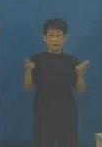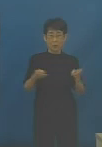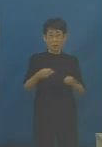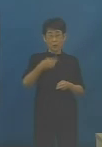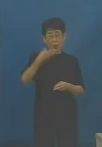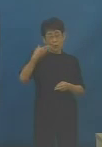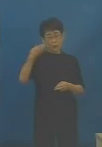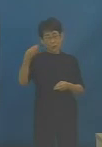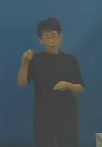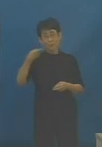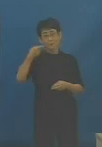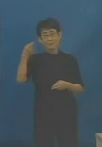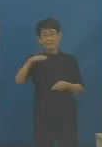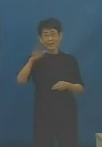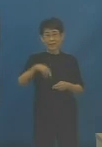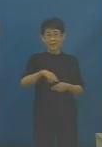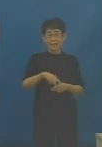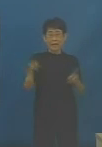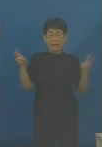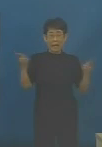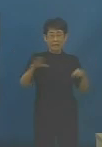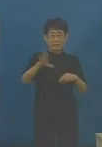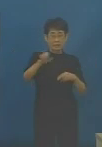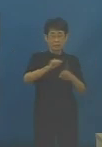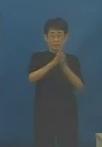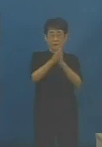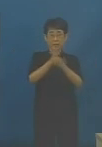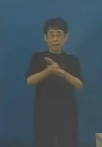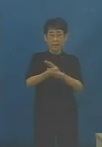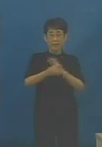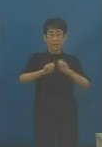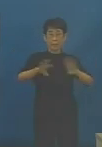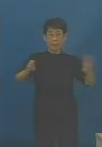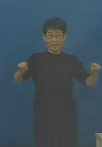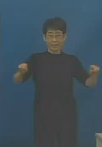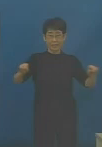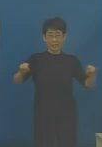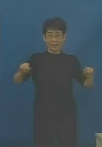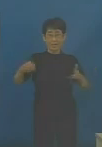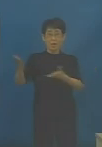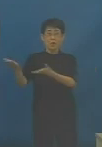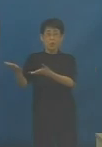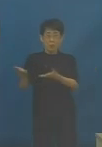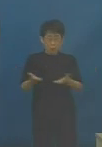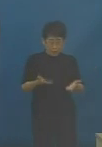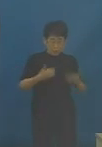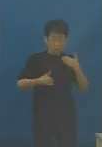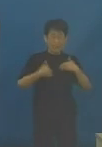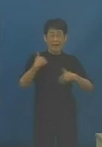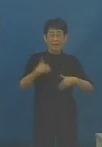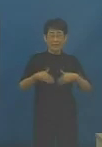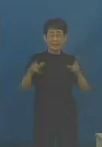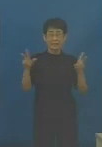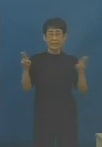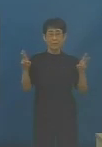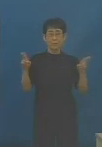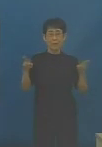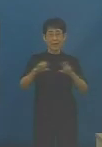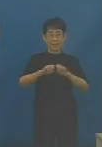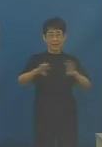、今年もカニ取り県キャンペーン、ウェルカニキャンペーンをスタートを今日させていただき